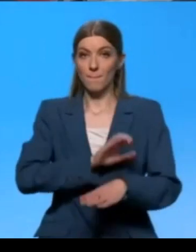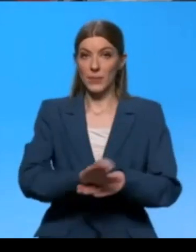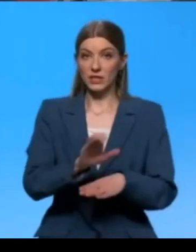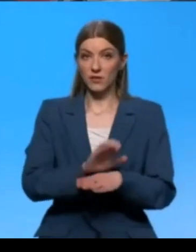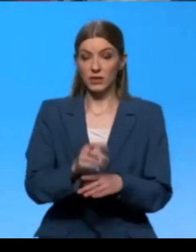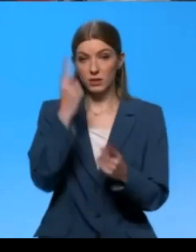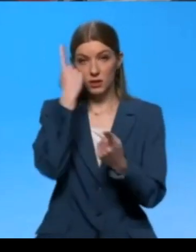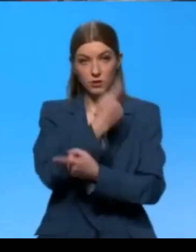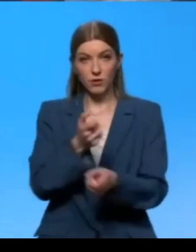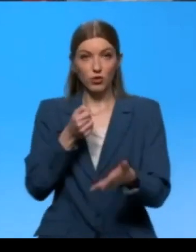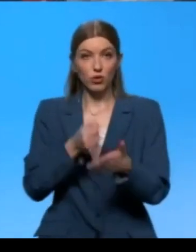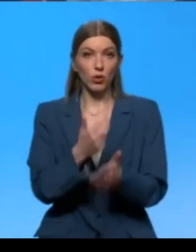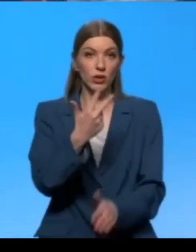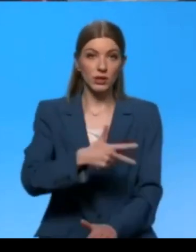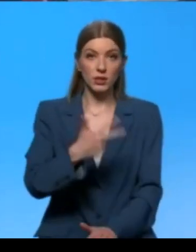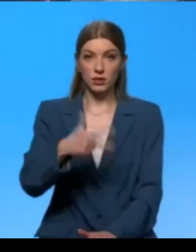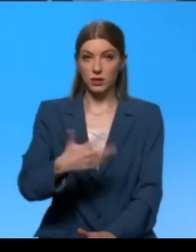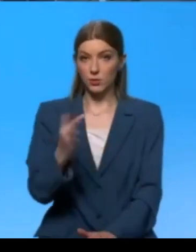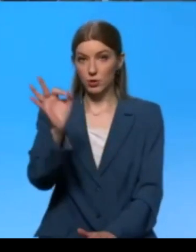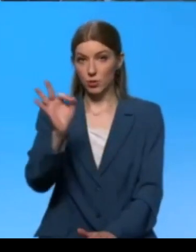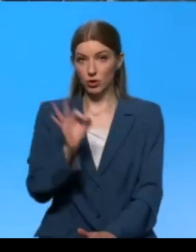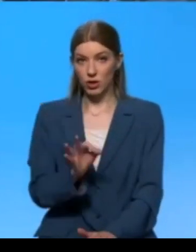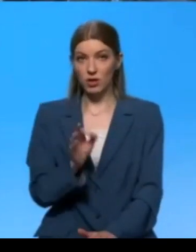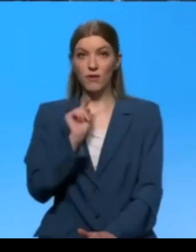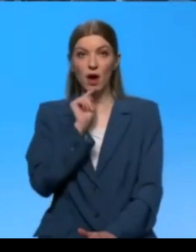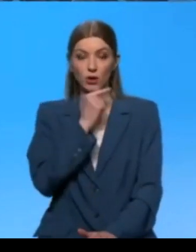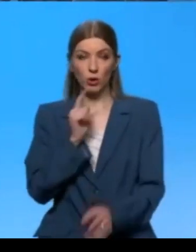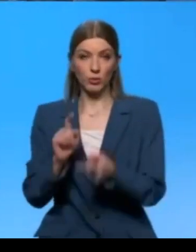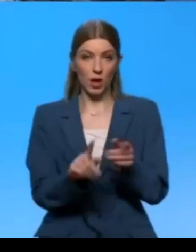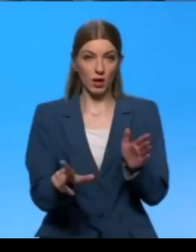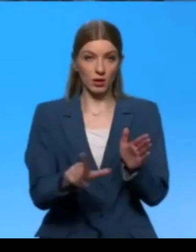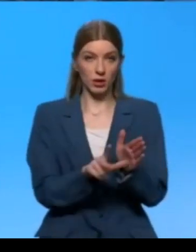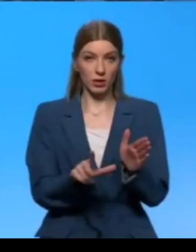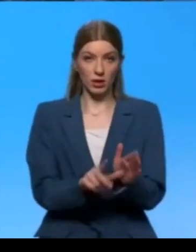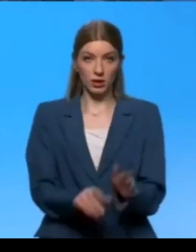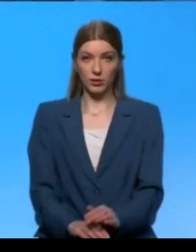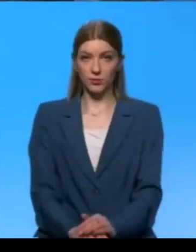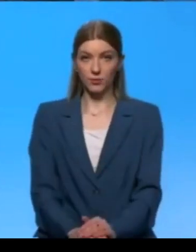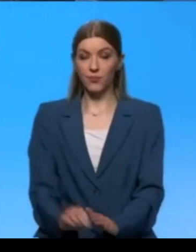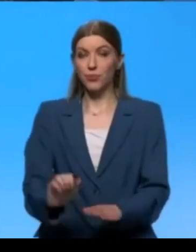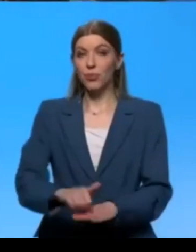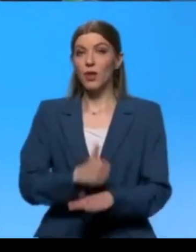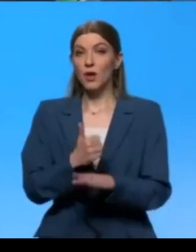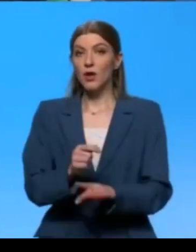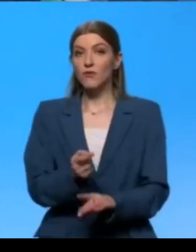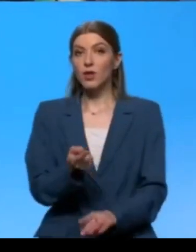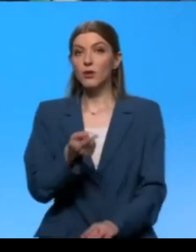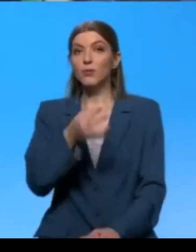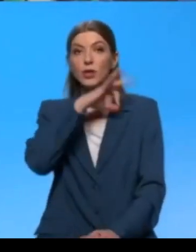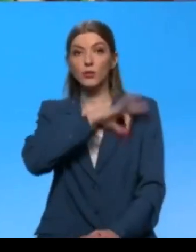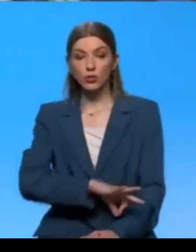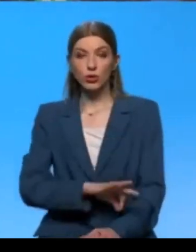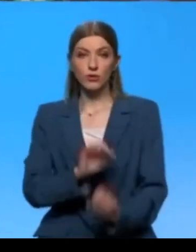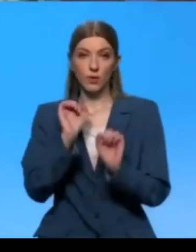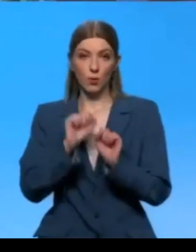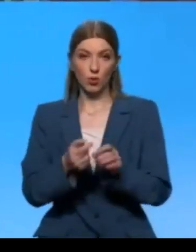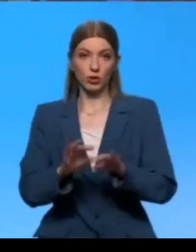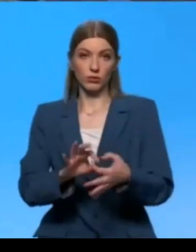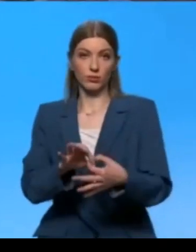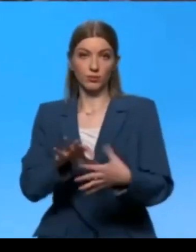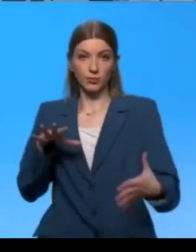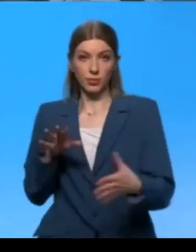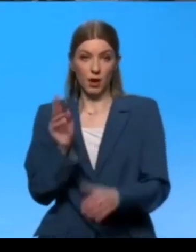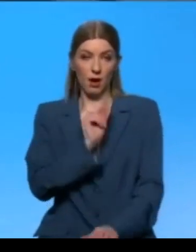30-35 про экономии по электроэнергии главное преимущество нового троллейбуса работа в автономном режиме он способен